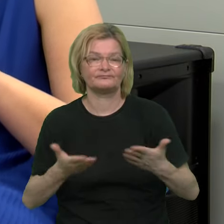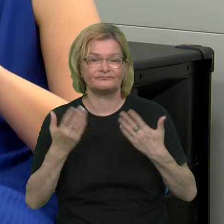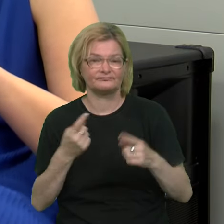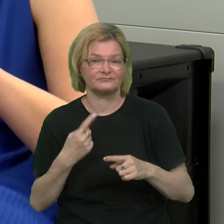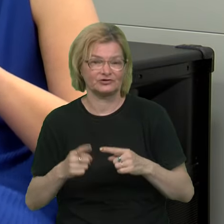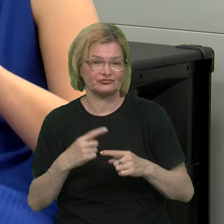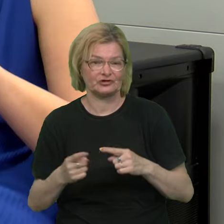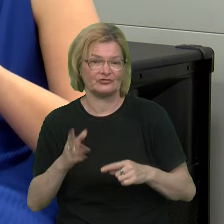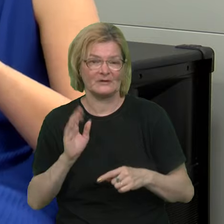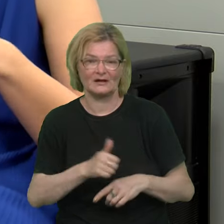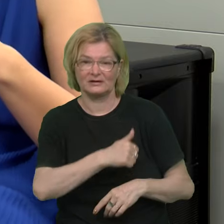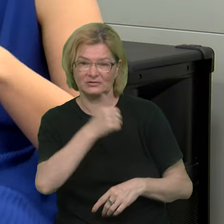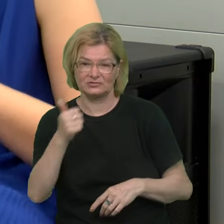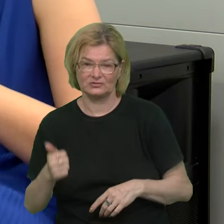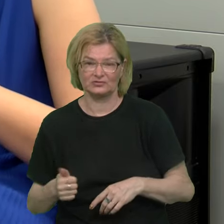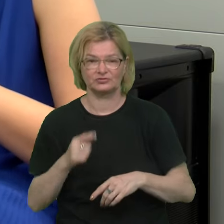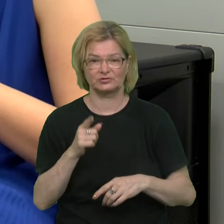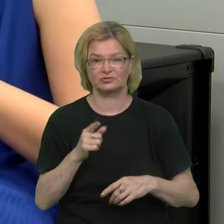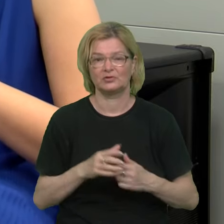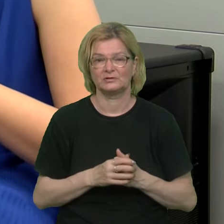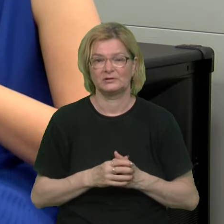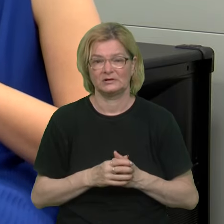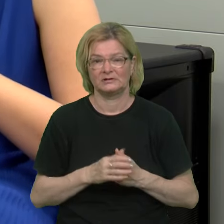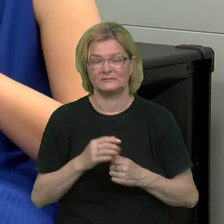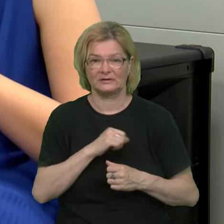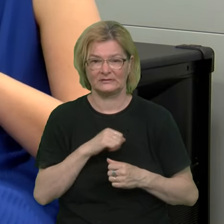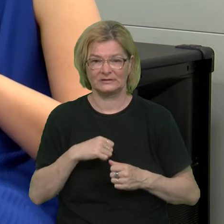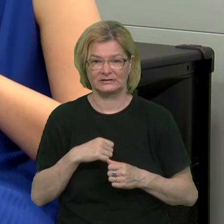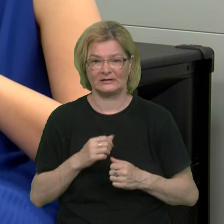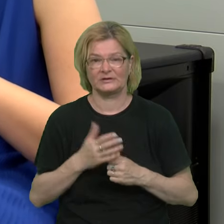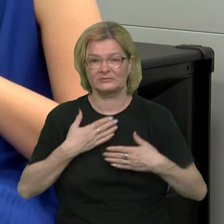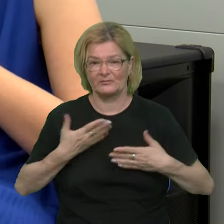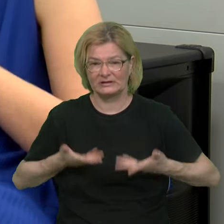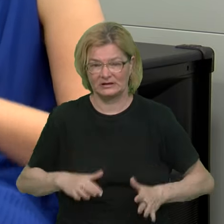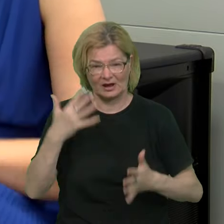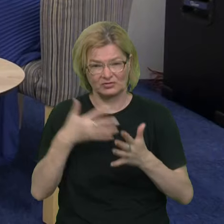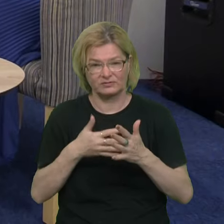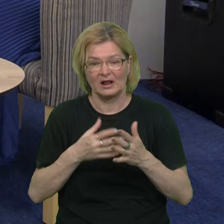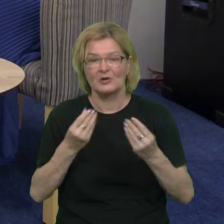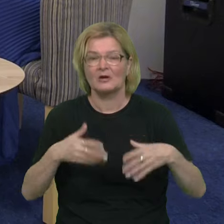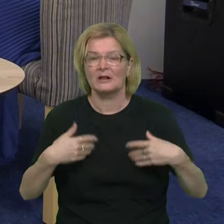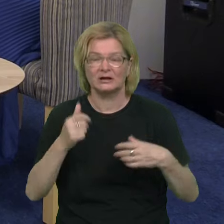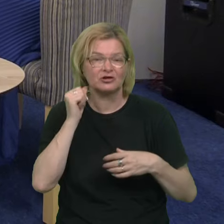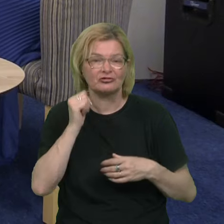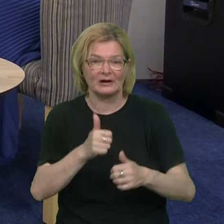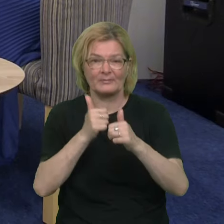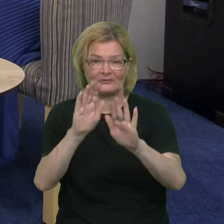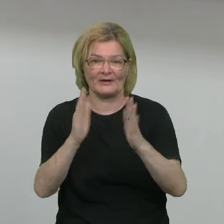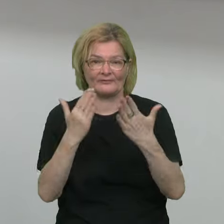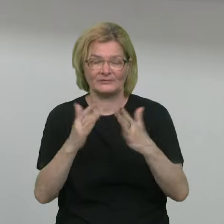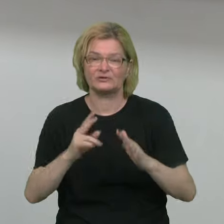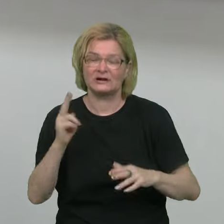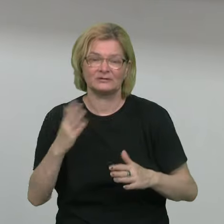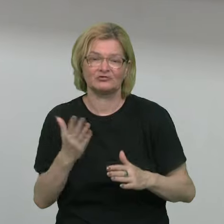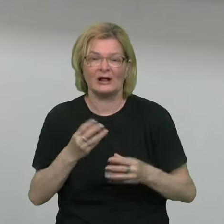da se pregledavaju što češće, makar jednogodišnje, evo to je ono što dugujemo prvenstveno sebi i svom tijelu. Mnogo mladih žena te prati